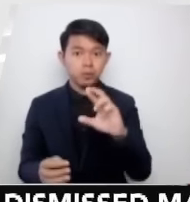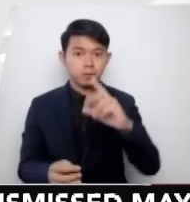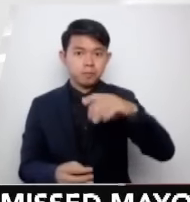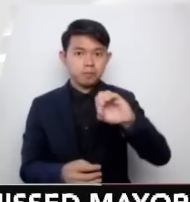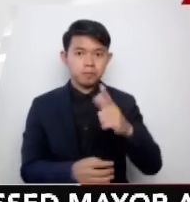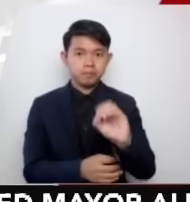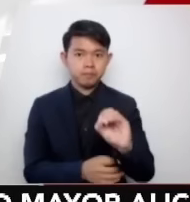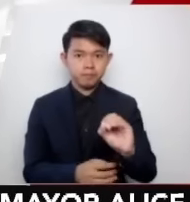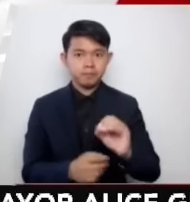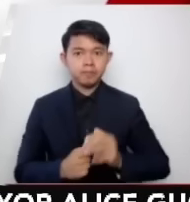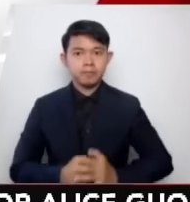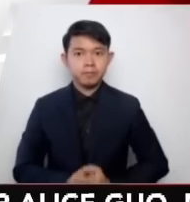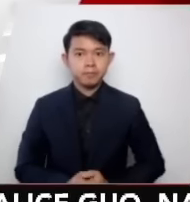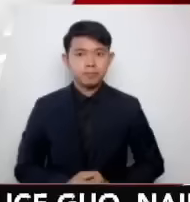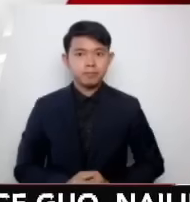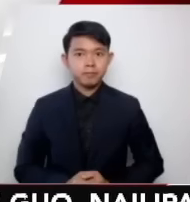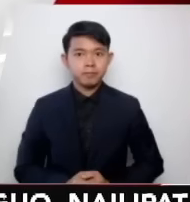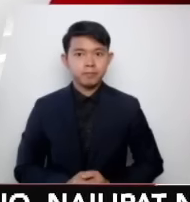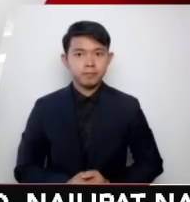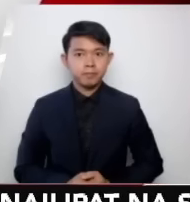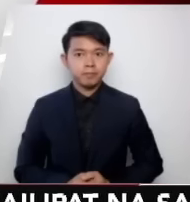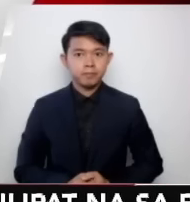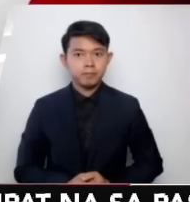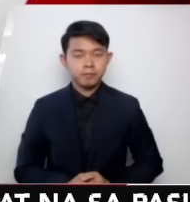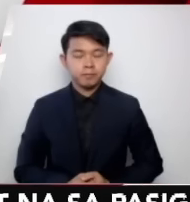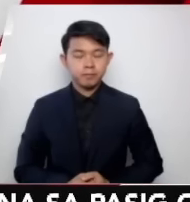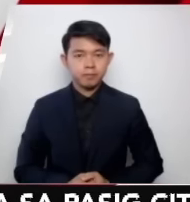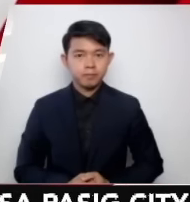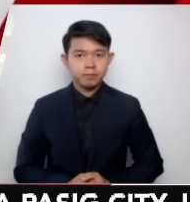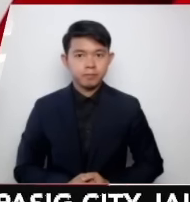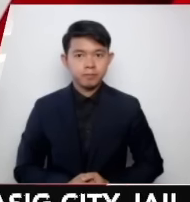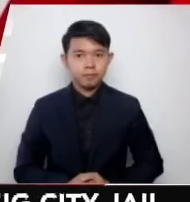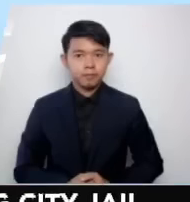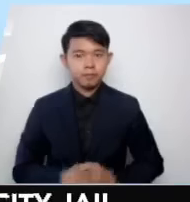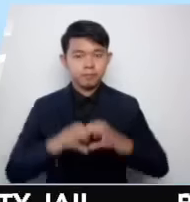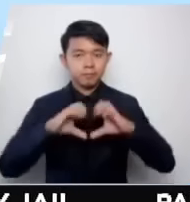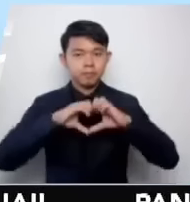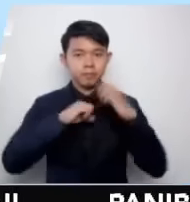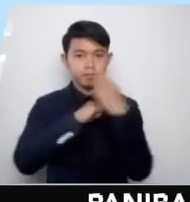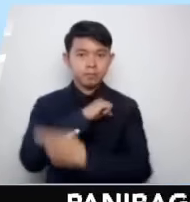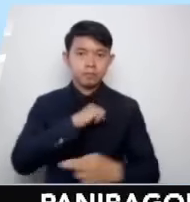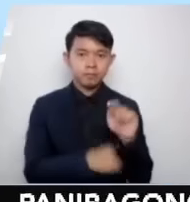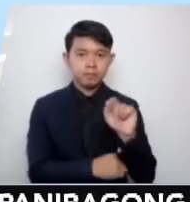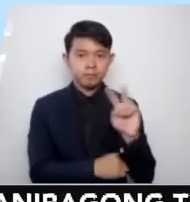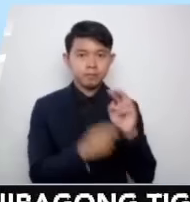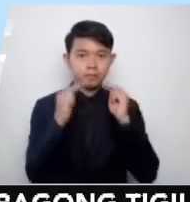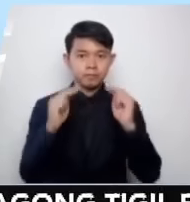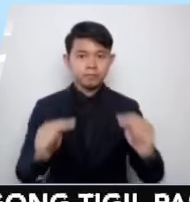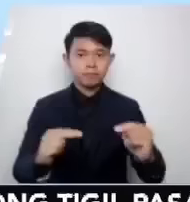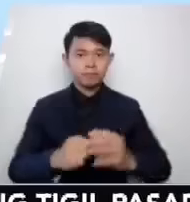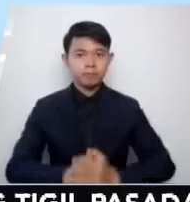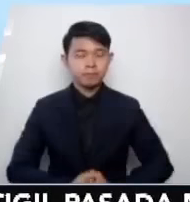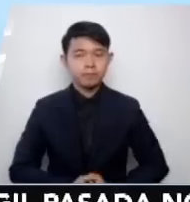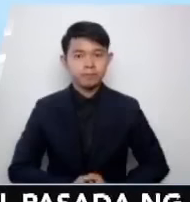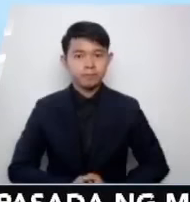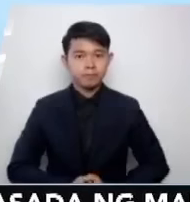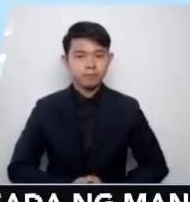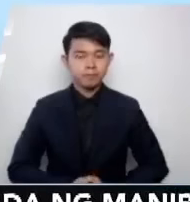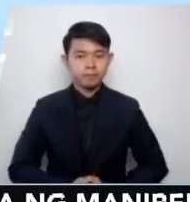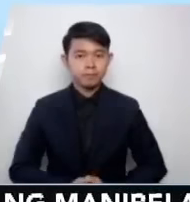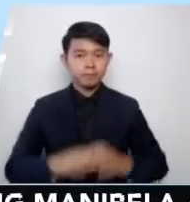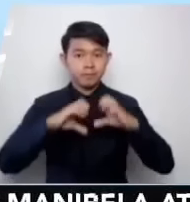Ito ang GMA Regional TV News. Ihahatid na ng GMA Regional TV